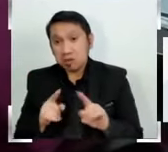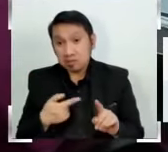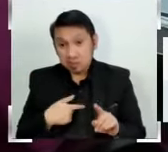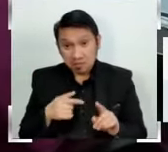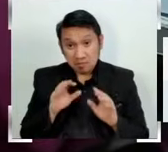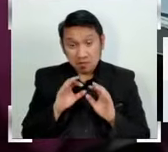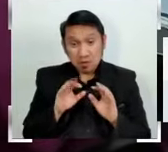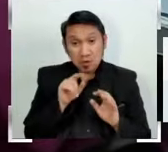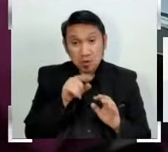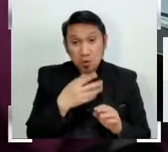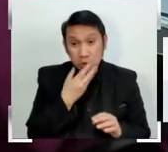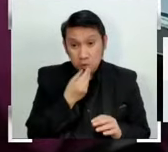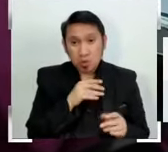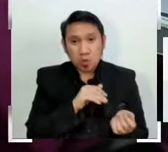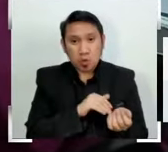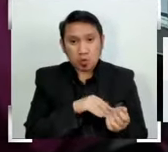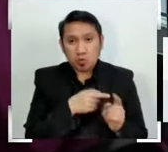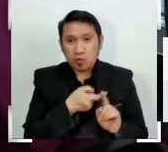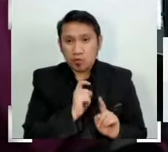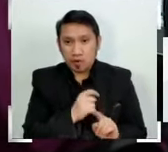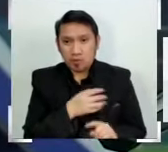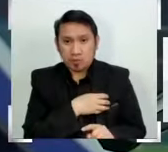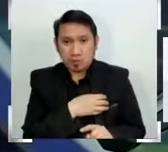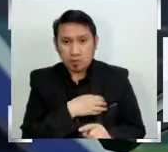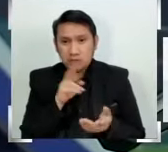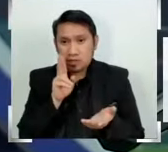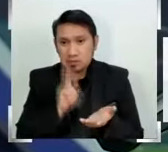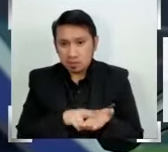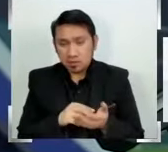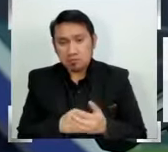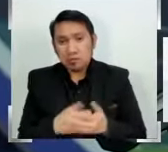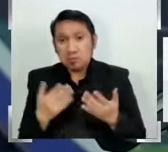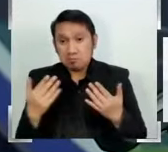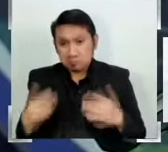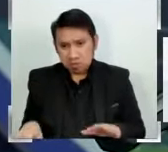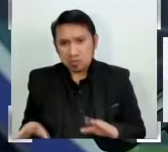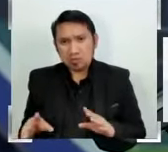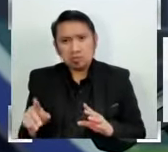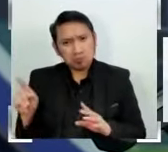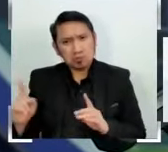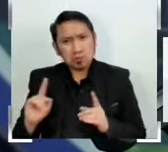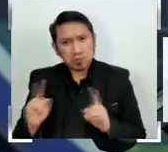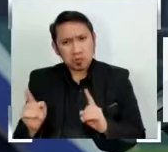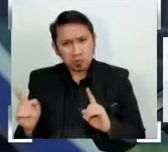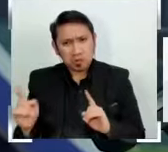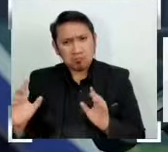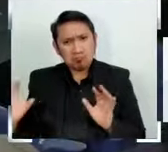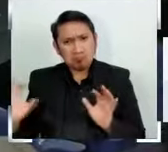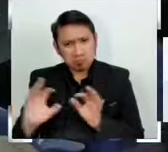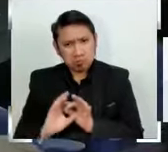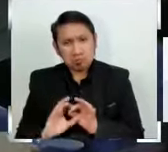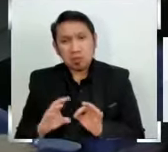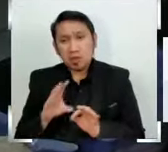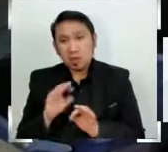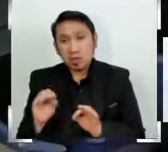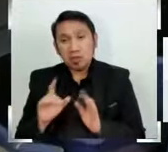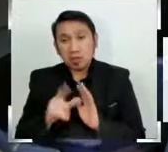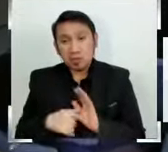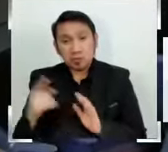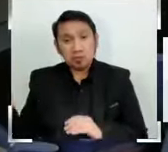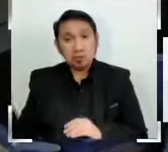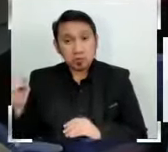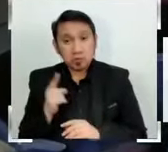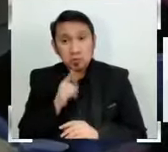ang pumirma sa death certificate. Magkausap naman daw ang attending physician at medical legal at kalaunan dumating din mismo ang attending